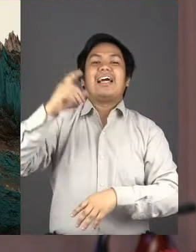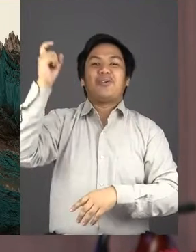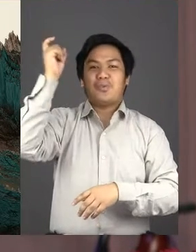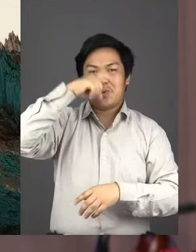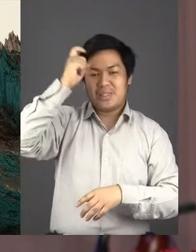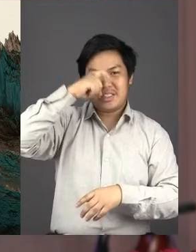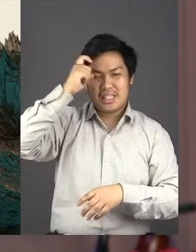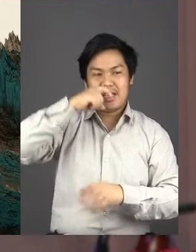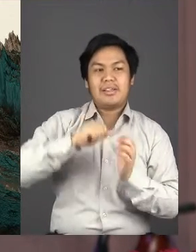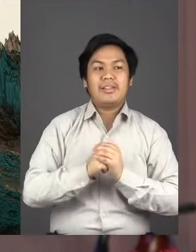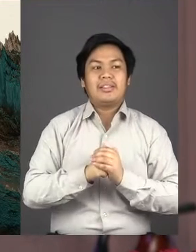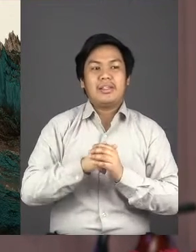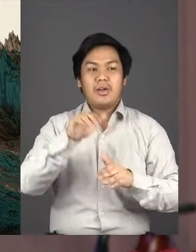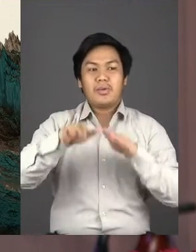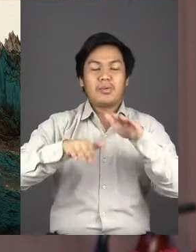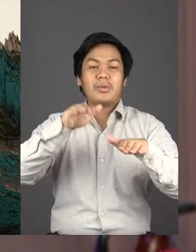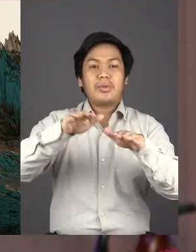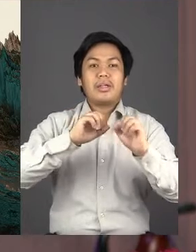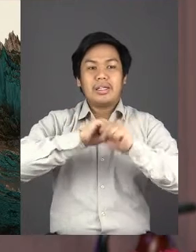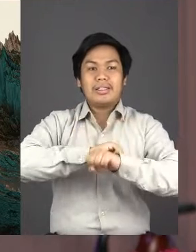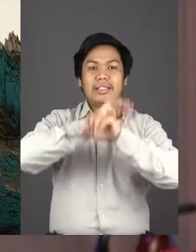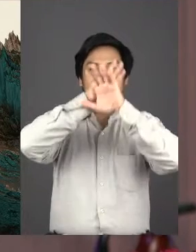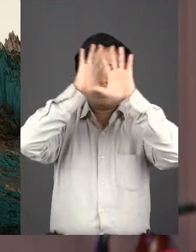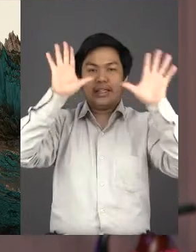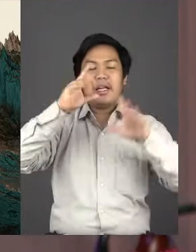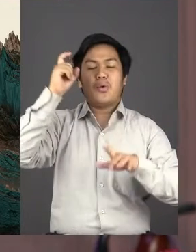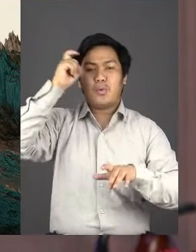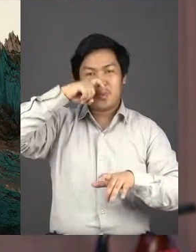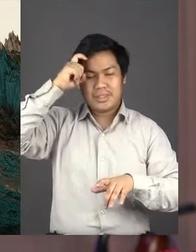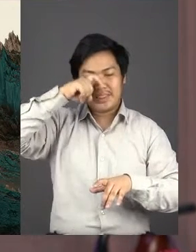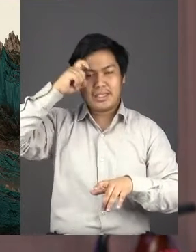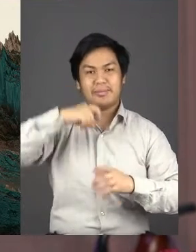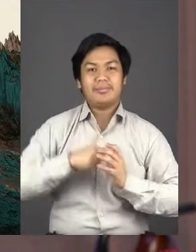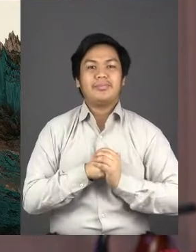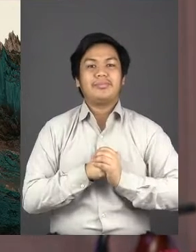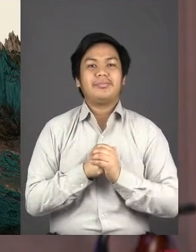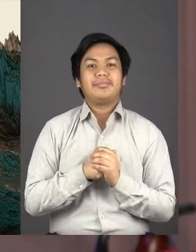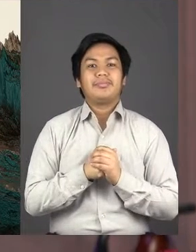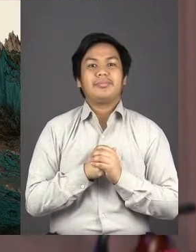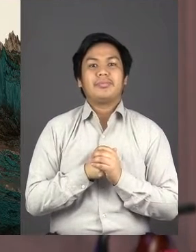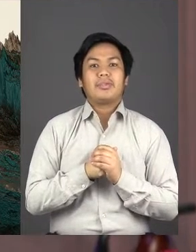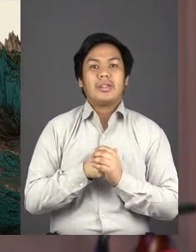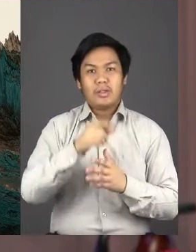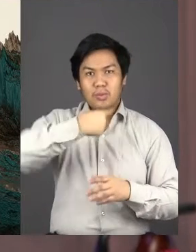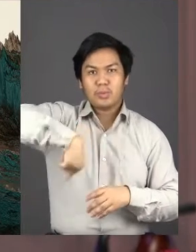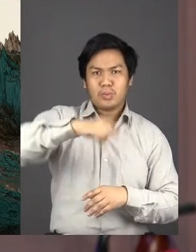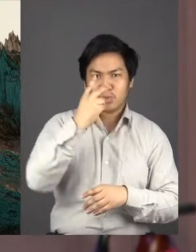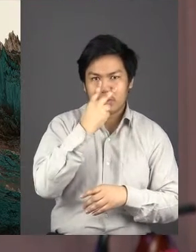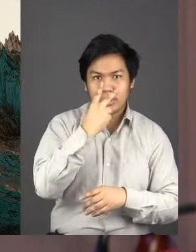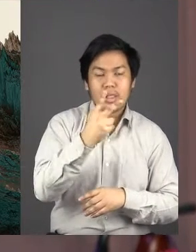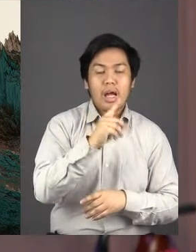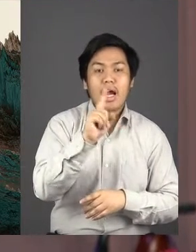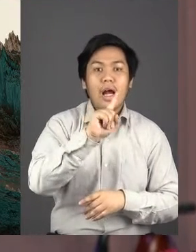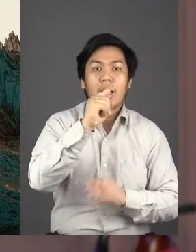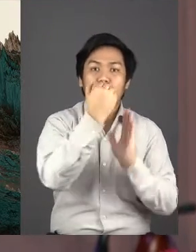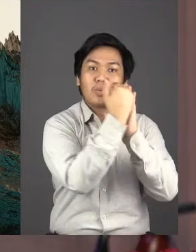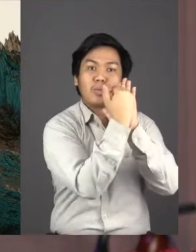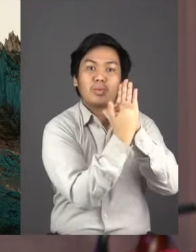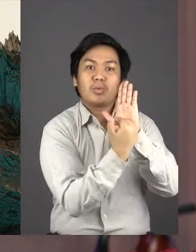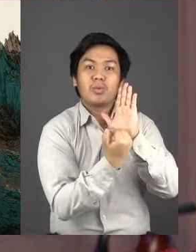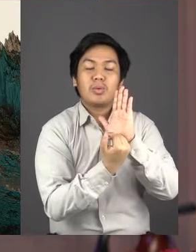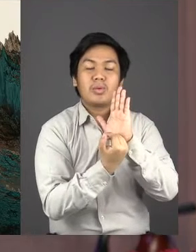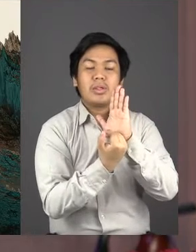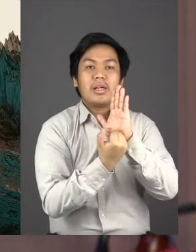Karunungan. Lumakad sa Liwanag at Karunungan. At titignan po natin ng may detalye ang verses 7